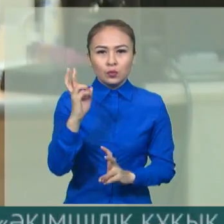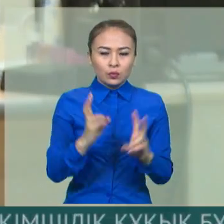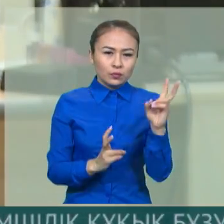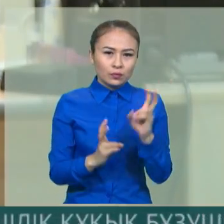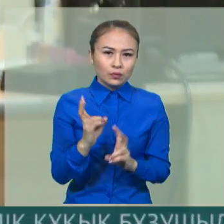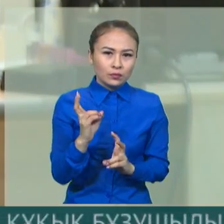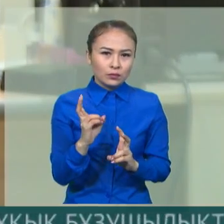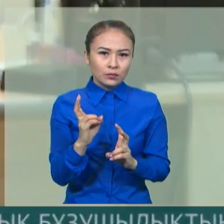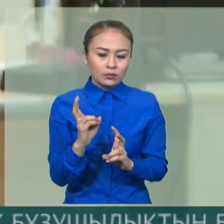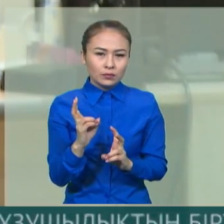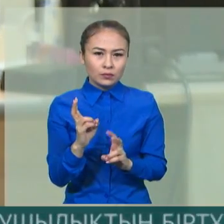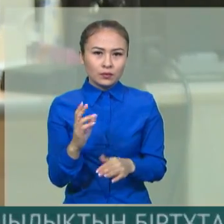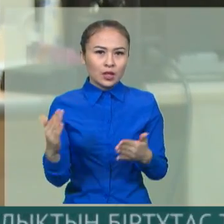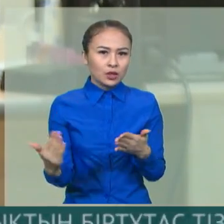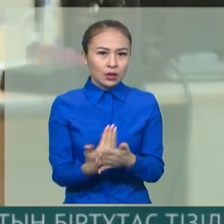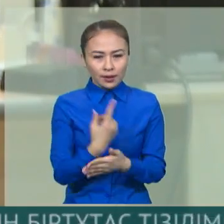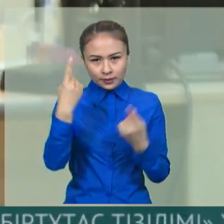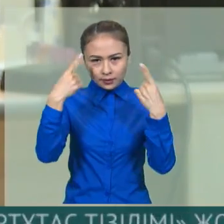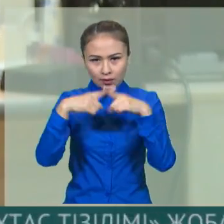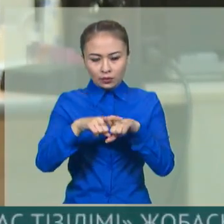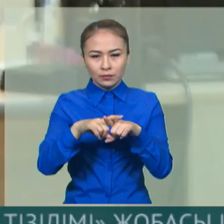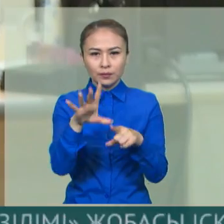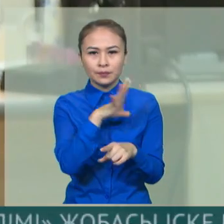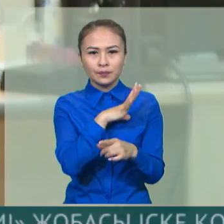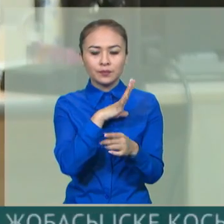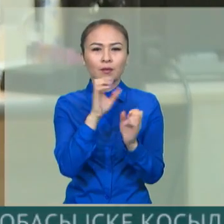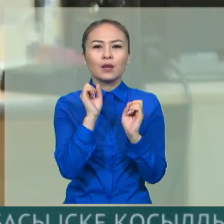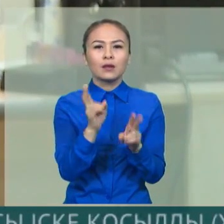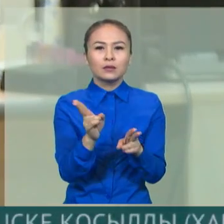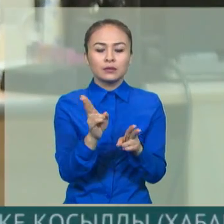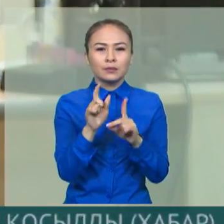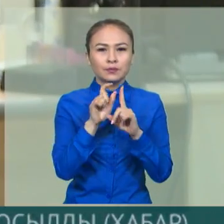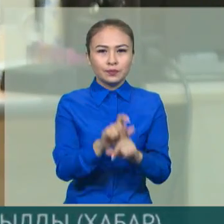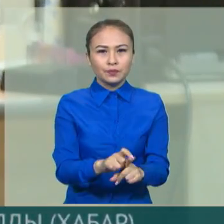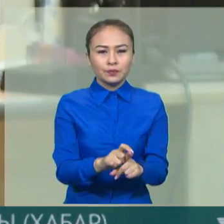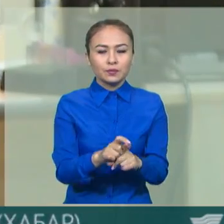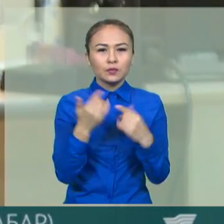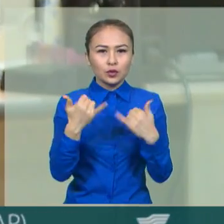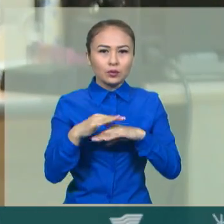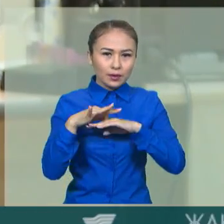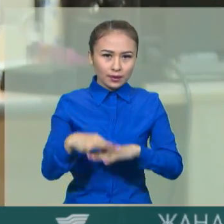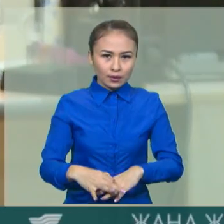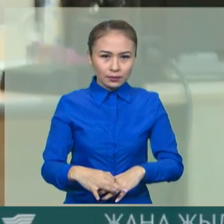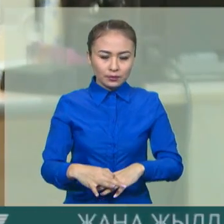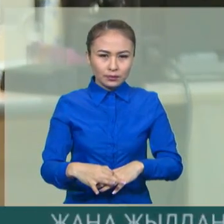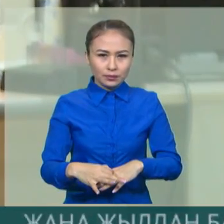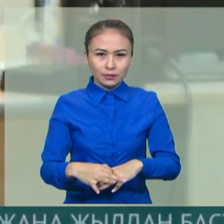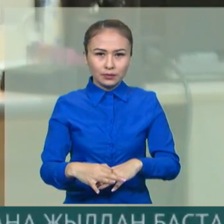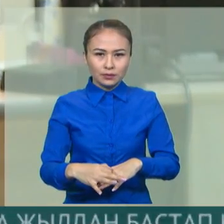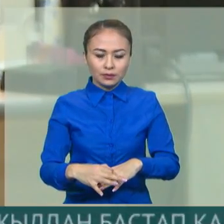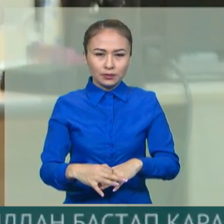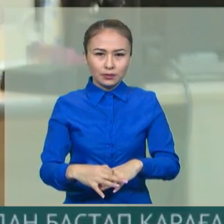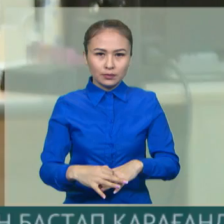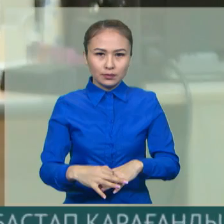өндірістің мүлдем жаңа технологиялық негізде дамуы. Бұл дегеніміз қалай? Яғни бүгінгі атқарылып атқан